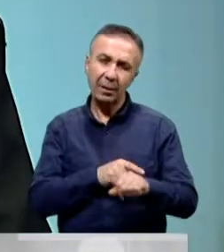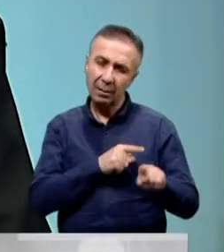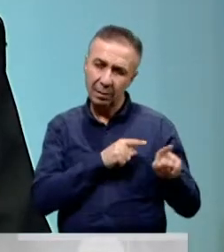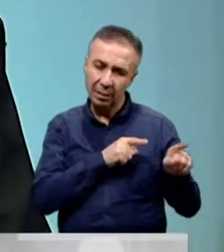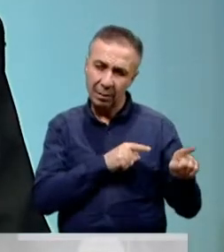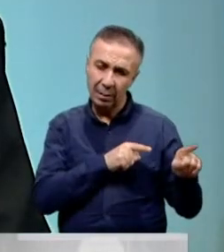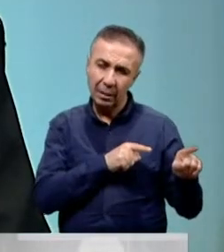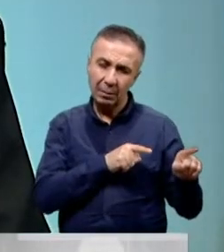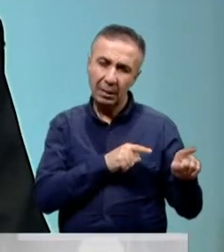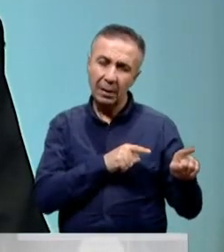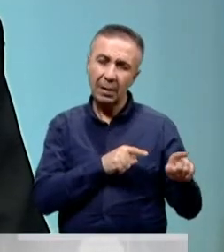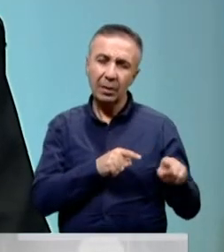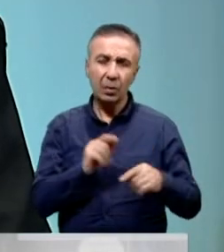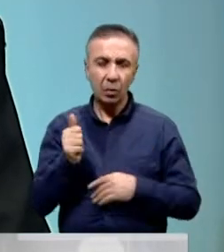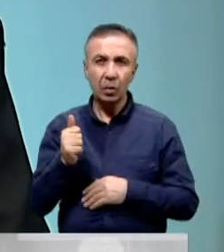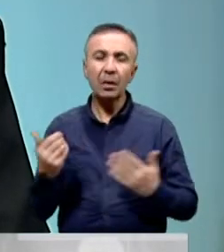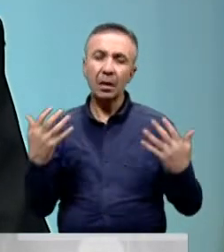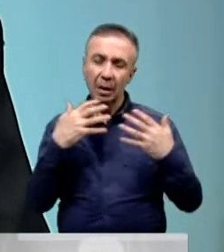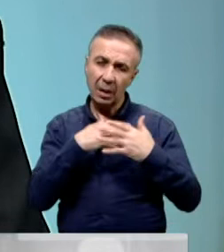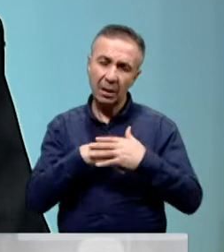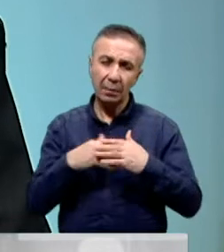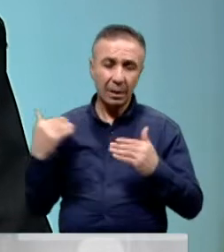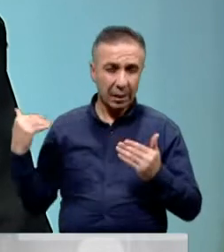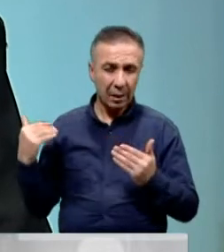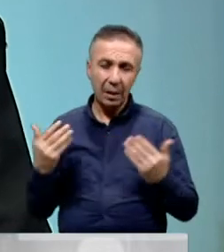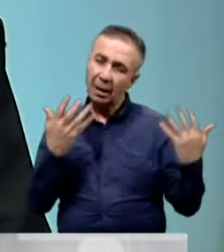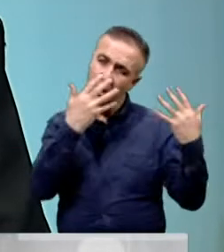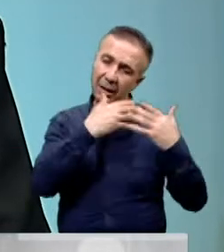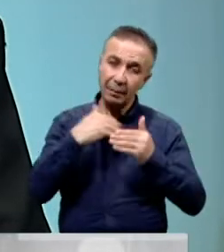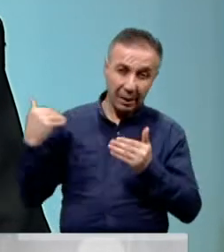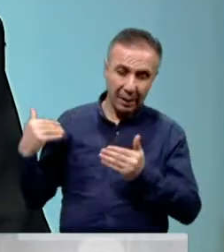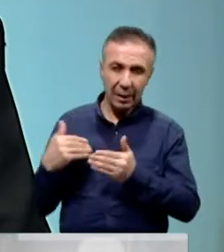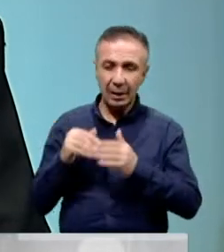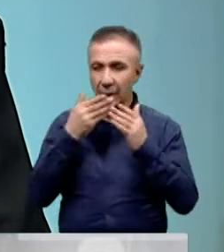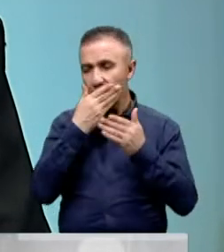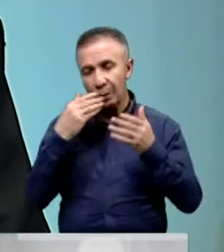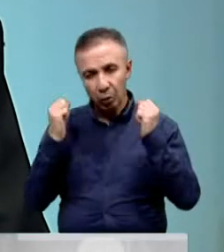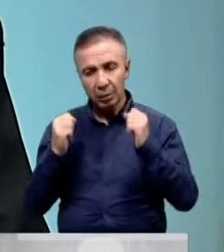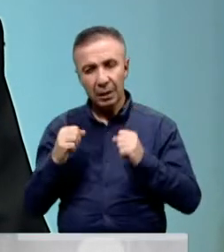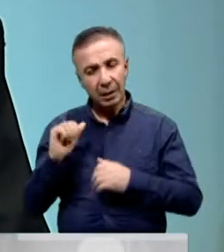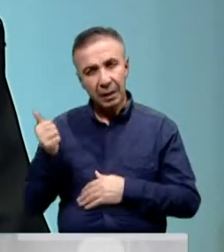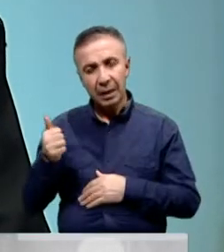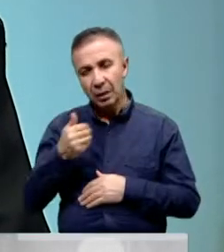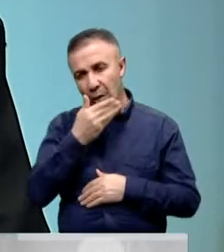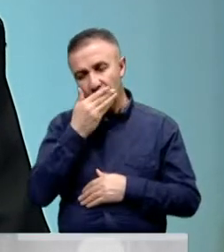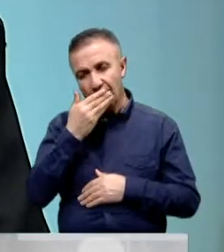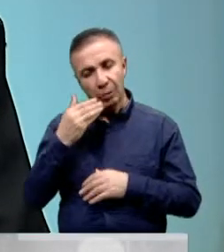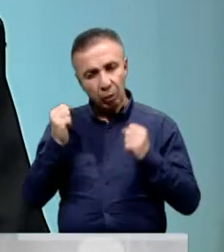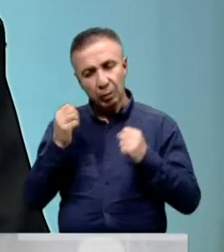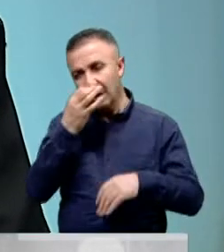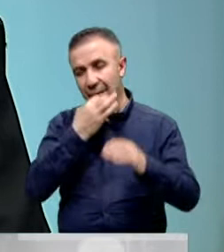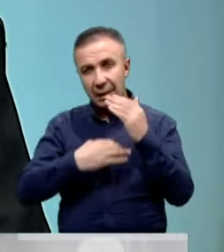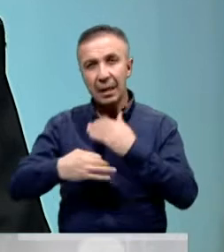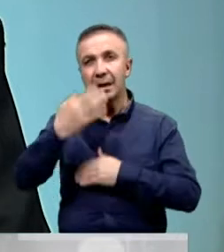günün efendim akşamına kadar oruç tutmaktır. Dolayısıyla yarınki oruca niyet ettim dediğiniz